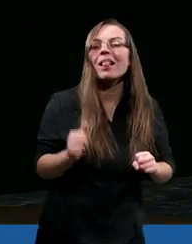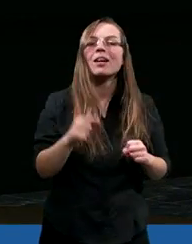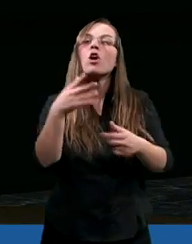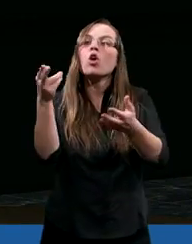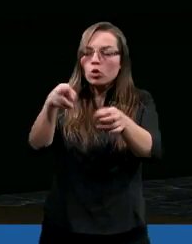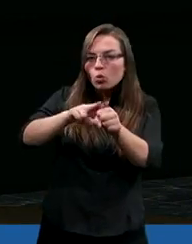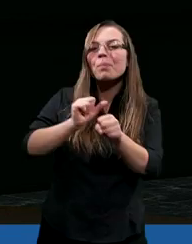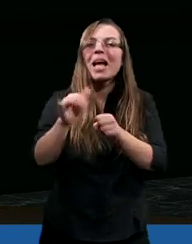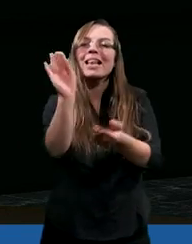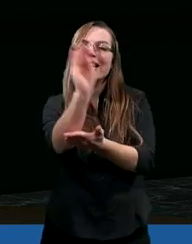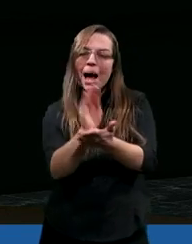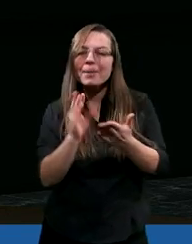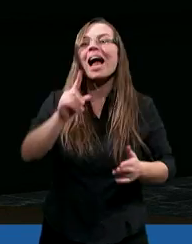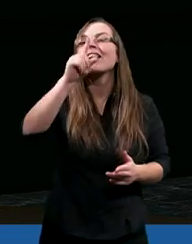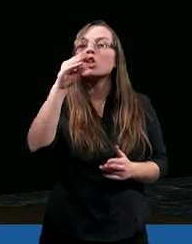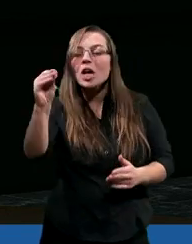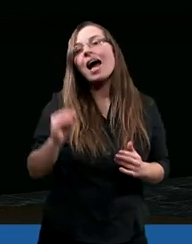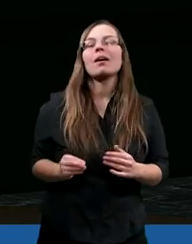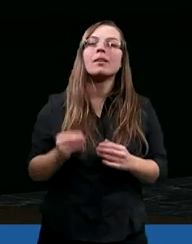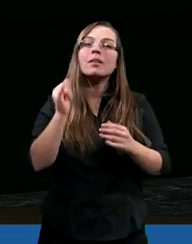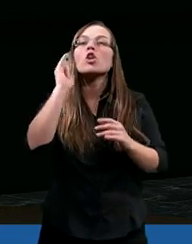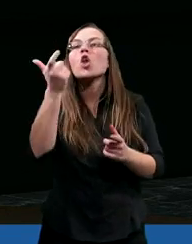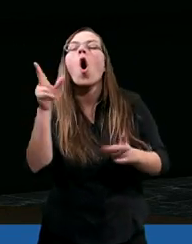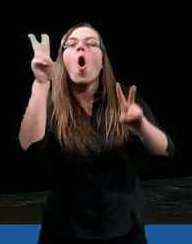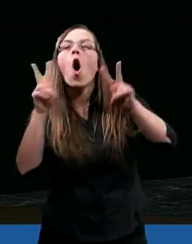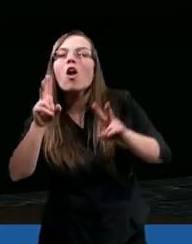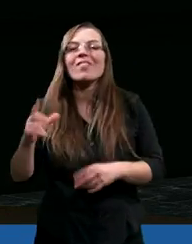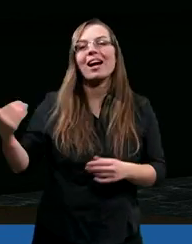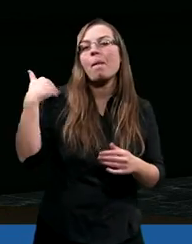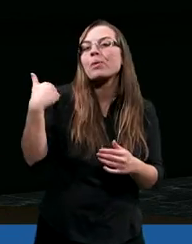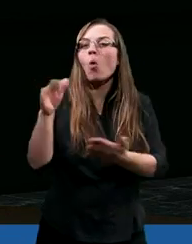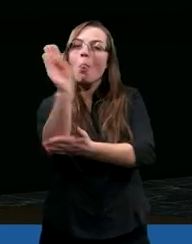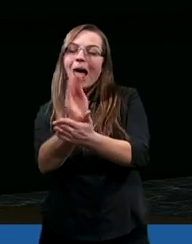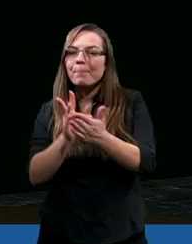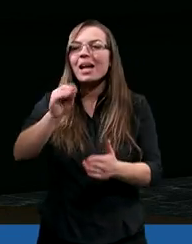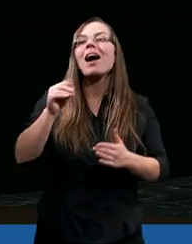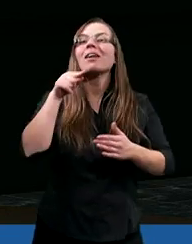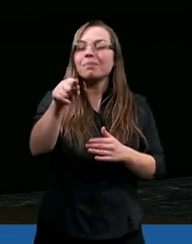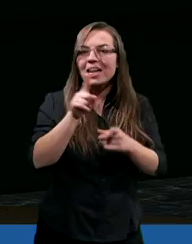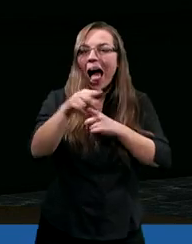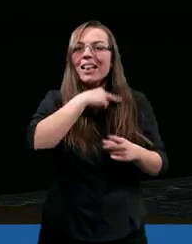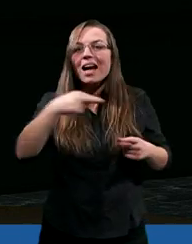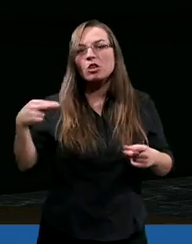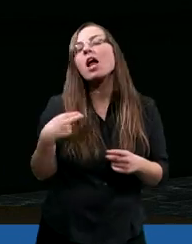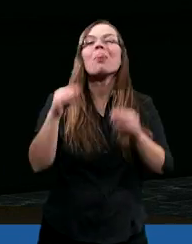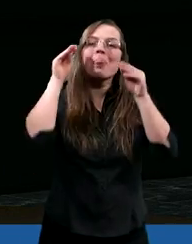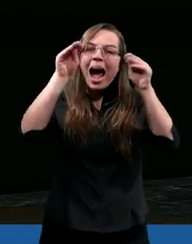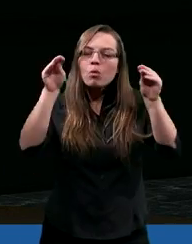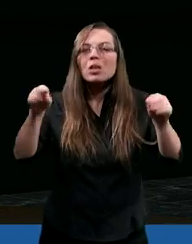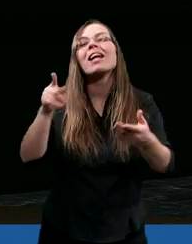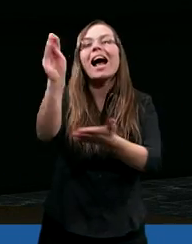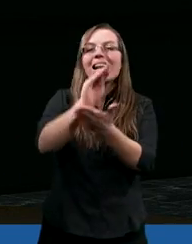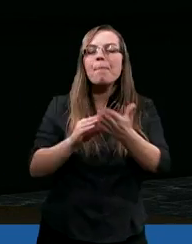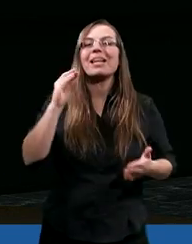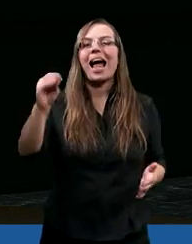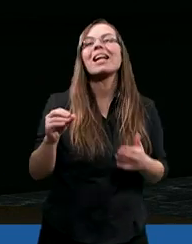w którym jest napisane, że cokolwiek było napisane, to jest dla naszego nauczenie napisane.